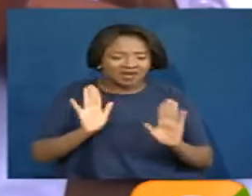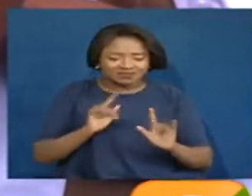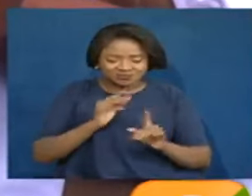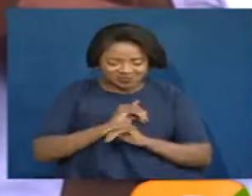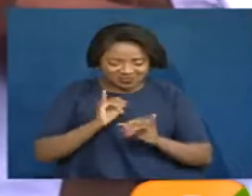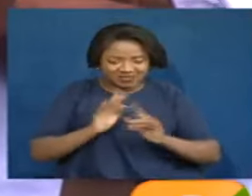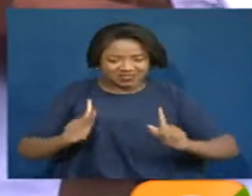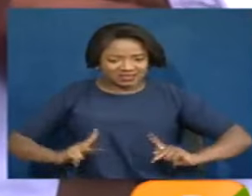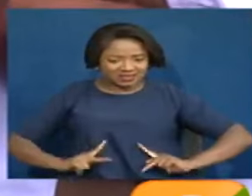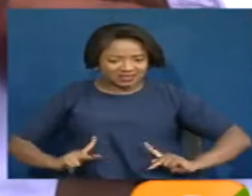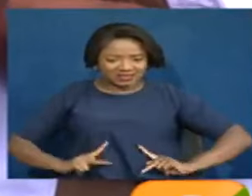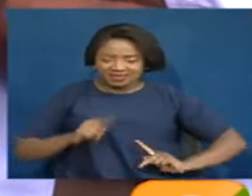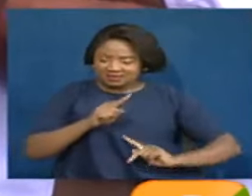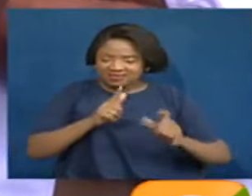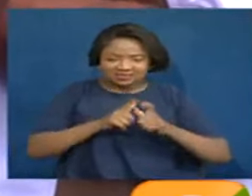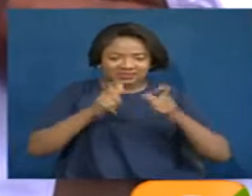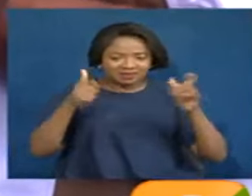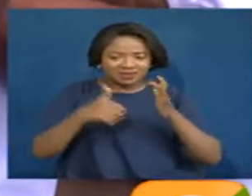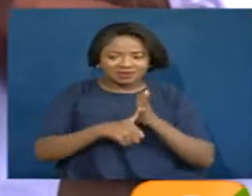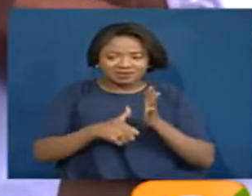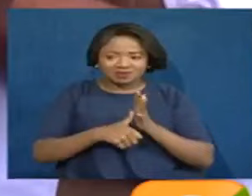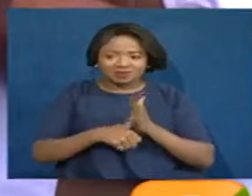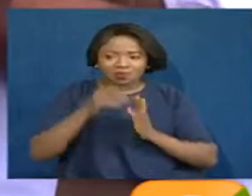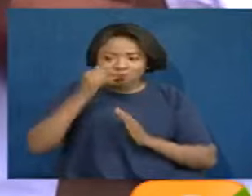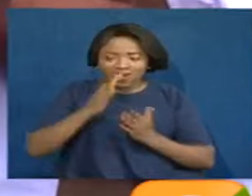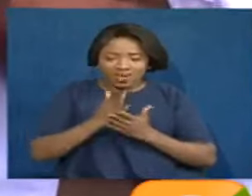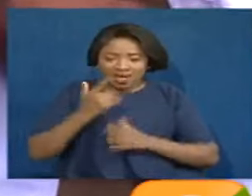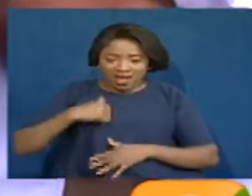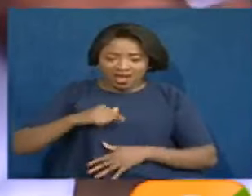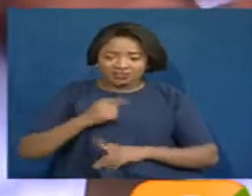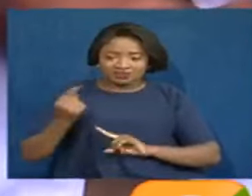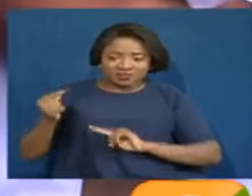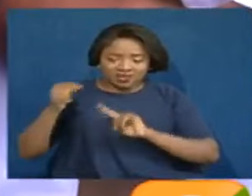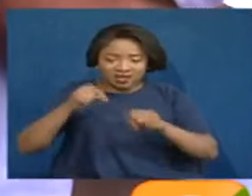kubwa. Watu kama sisi tulifika hapa saa 1.